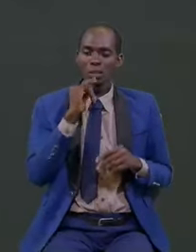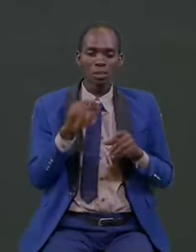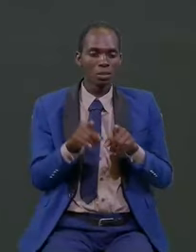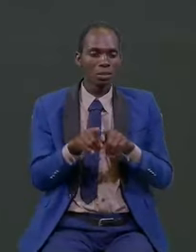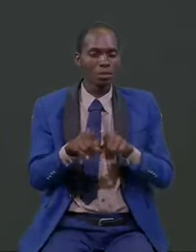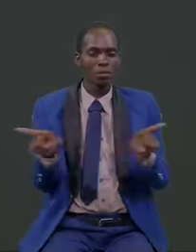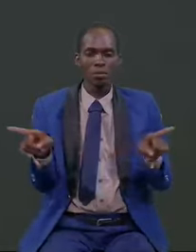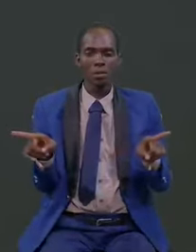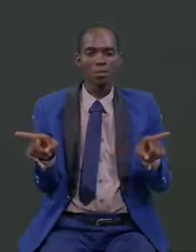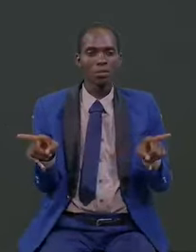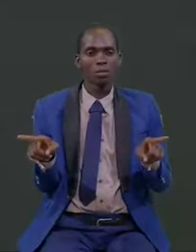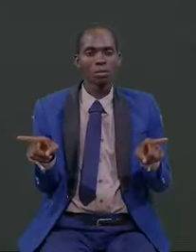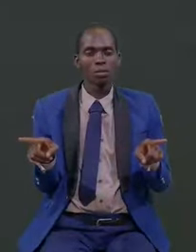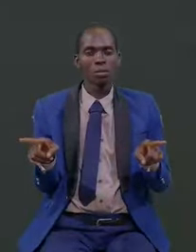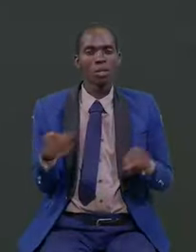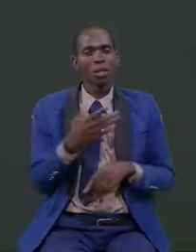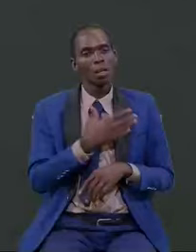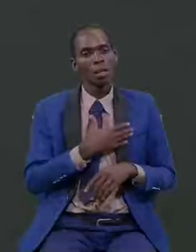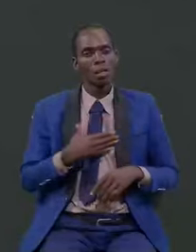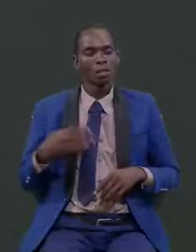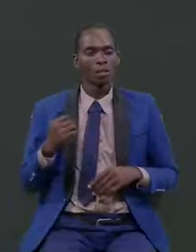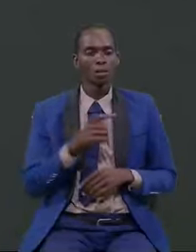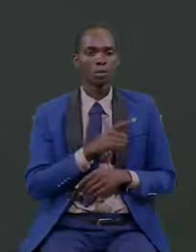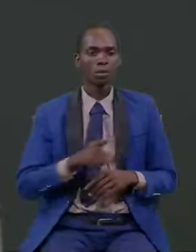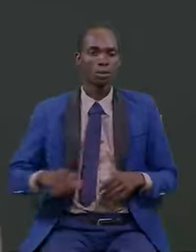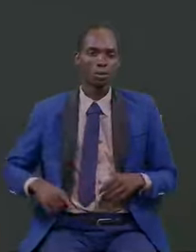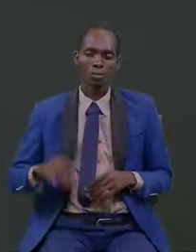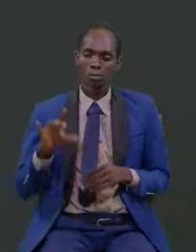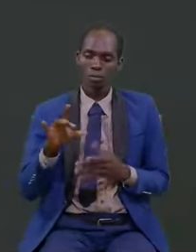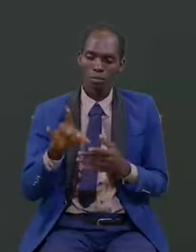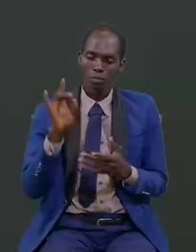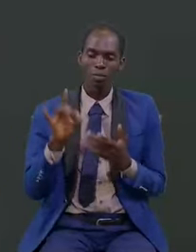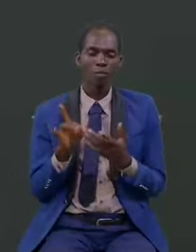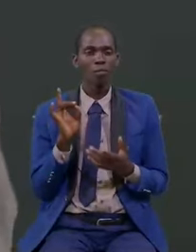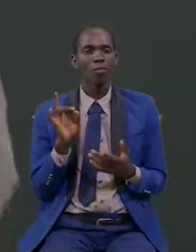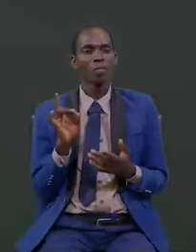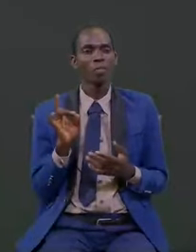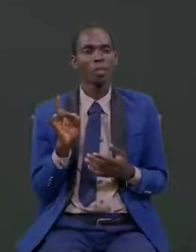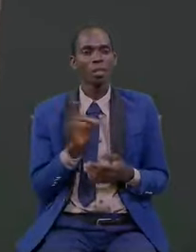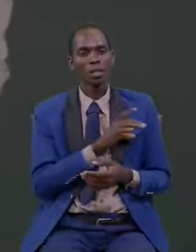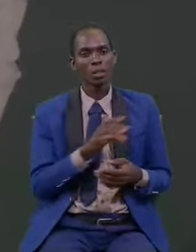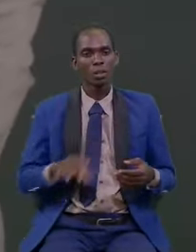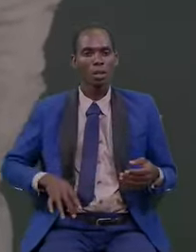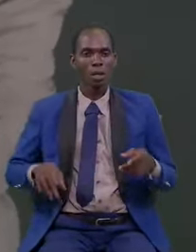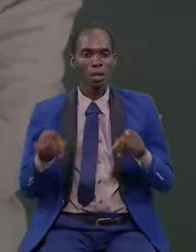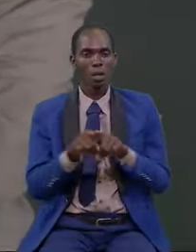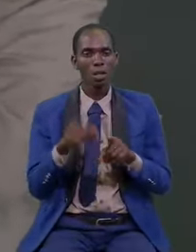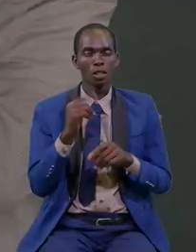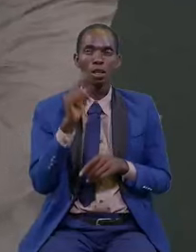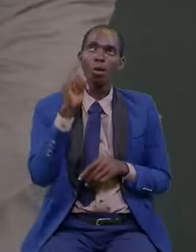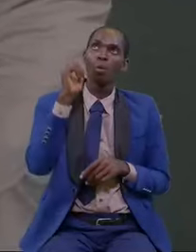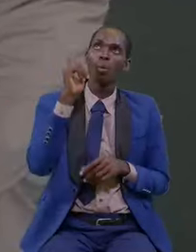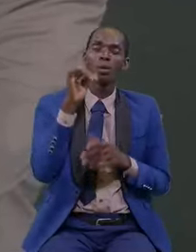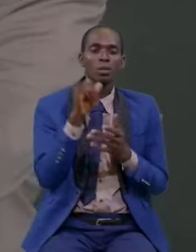est différent et le Seigneur l'a choisi en tant que celui-là qui doit